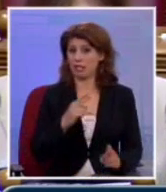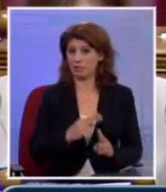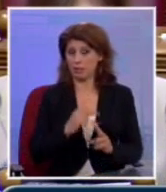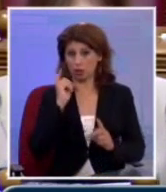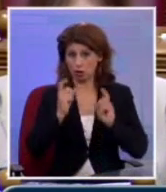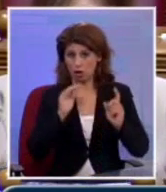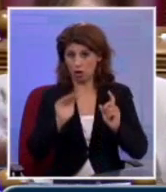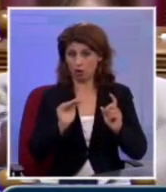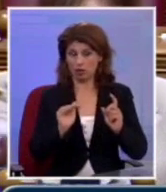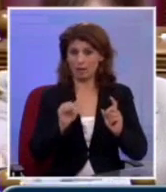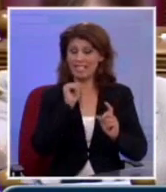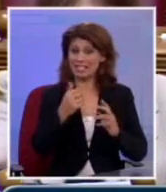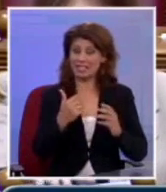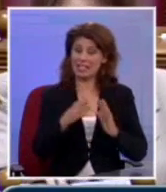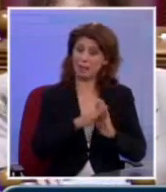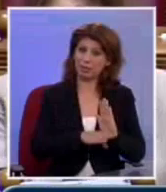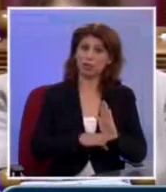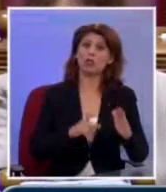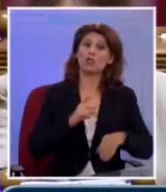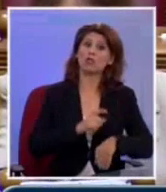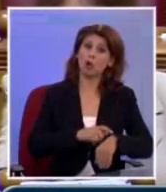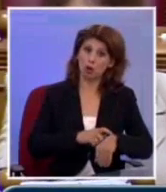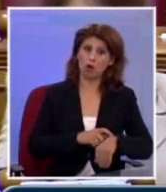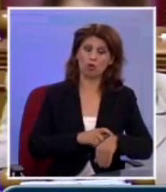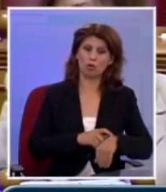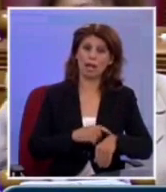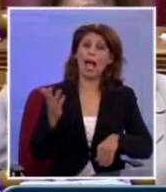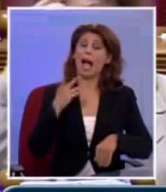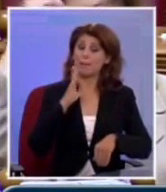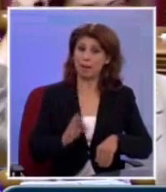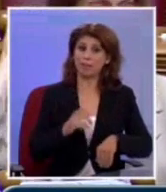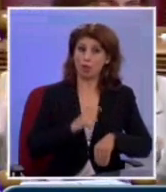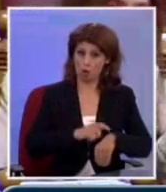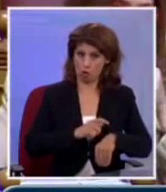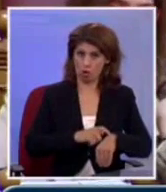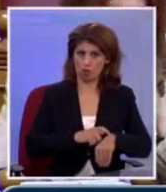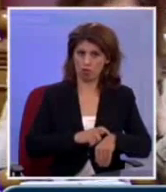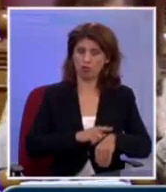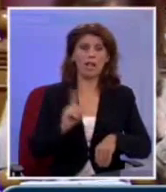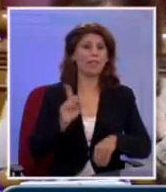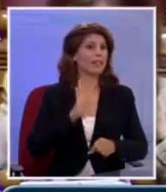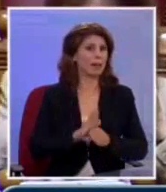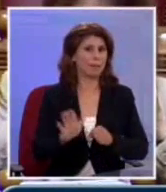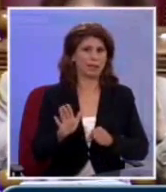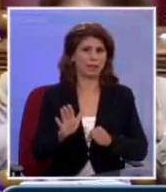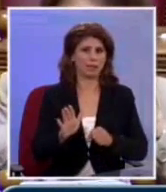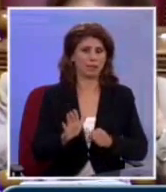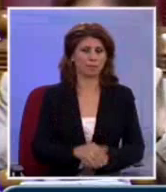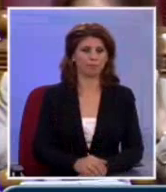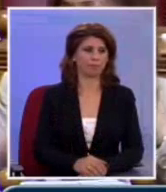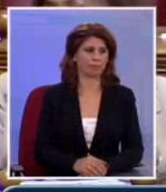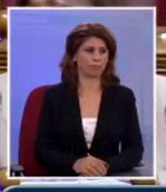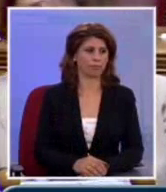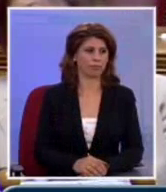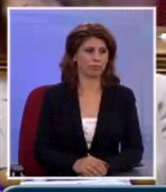ερώτημα της συνταγματικότητας προς το χρόνο που τέθηκε. Αν πράγματι ο χρόνος δεν ήταν επαρκής.